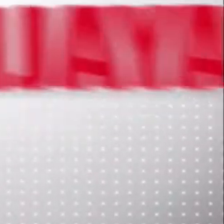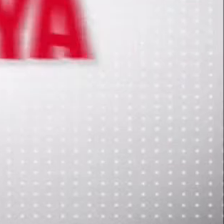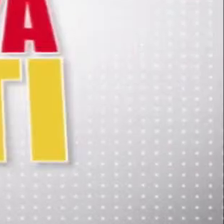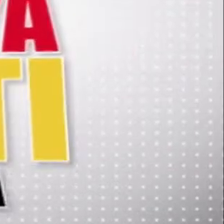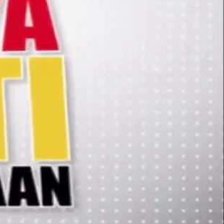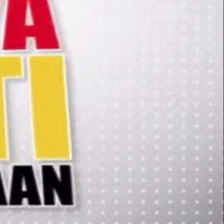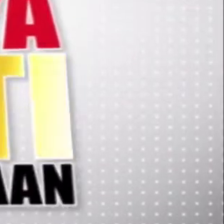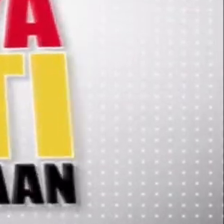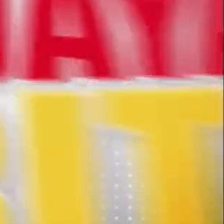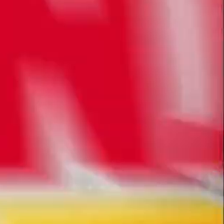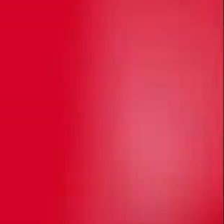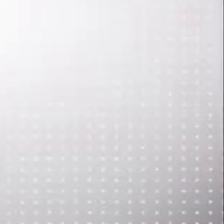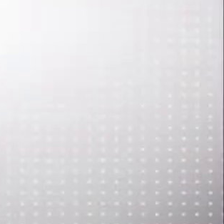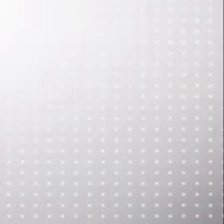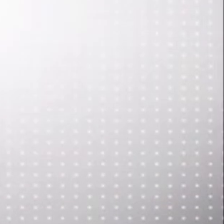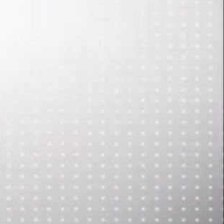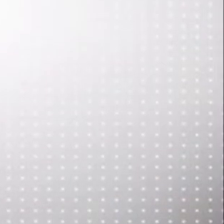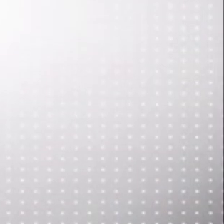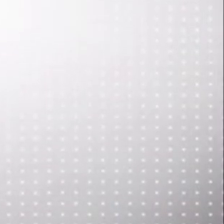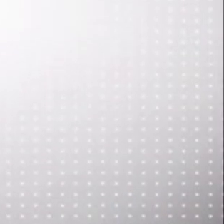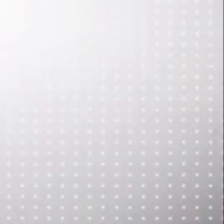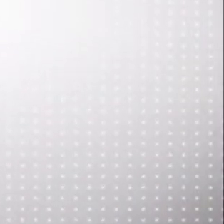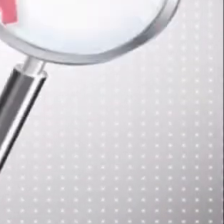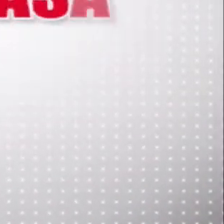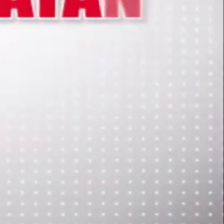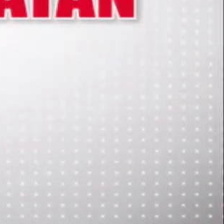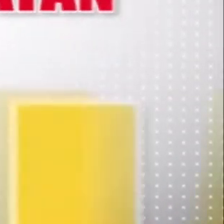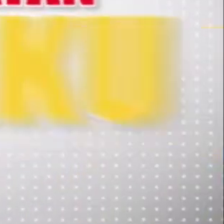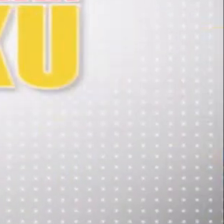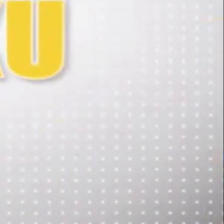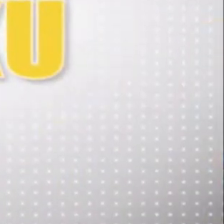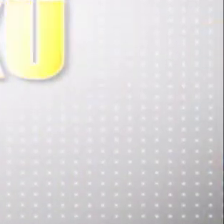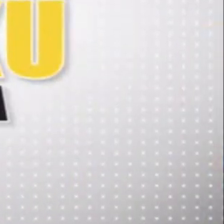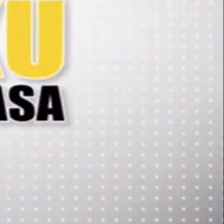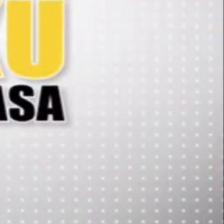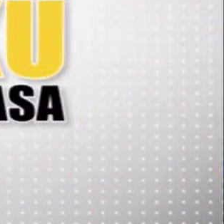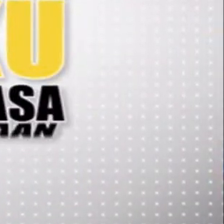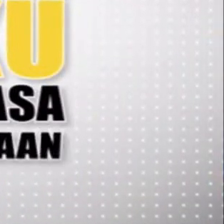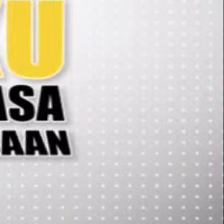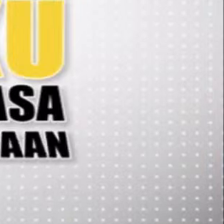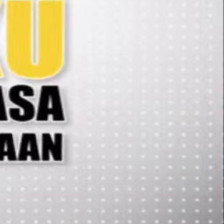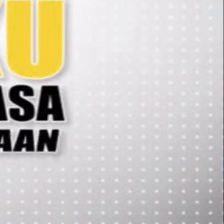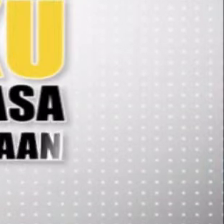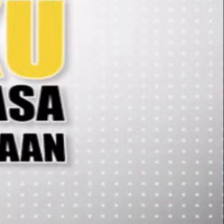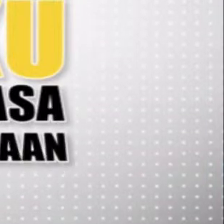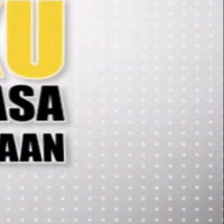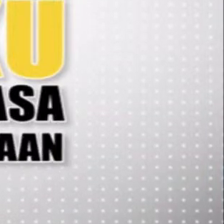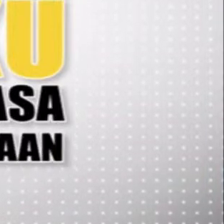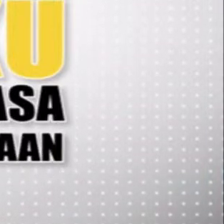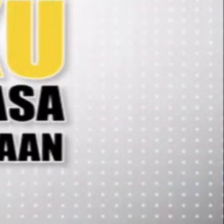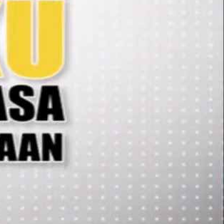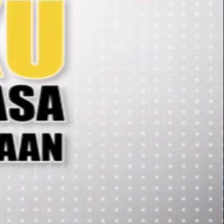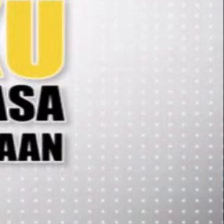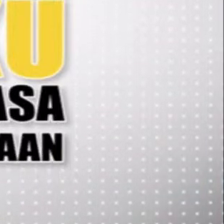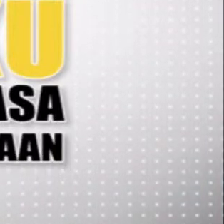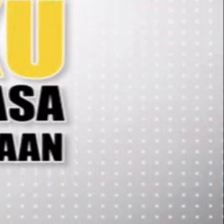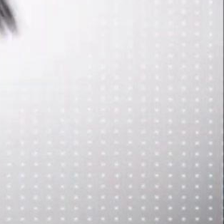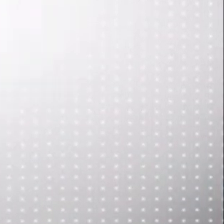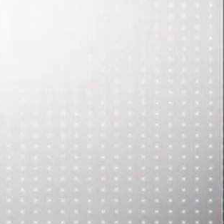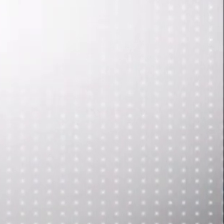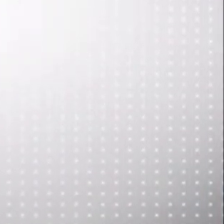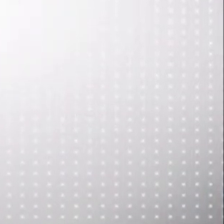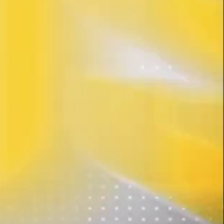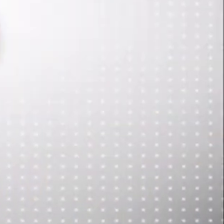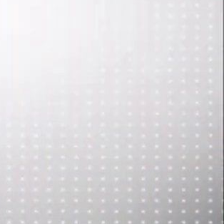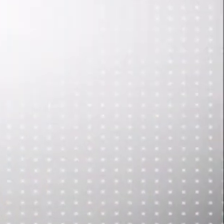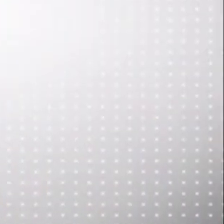Suruhanjaya Integrity Agency Penguatkuasaan mengendali aduan orang ramai dan menjalankan siasatan mengenai salah laku pegawai penguatkuasa dan agensi